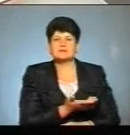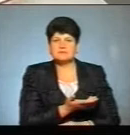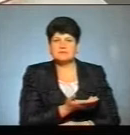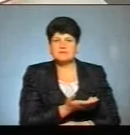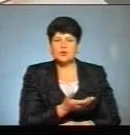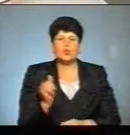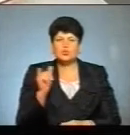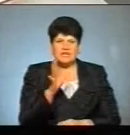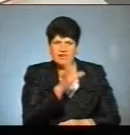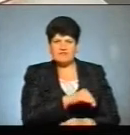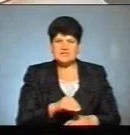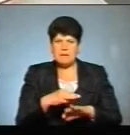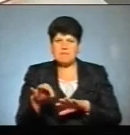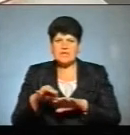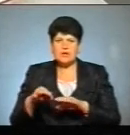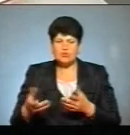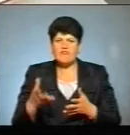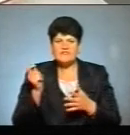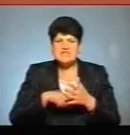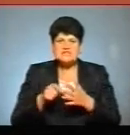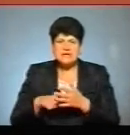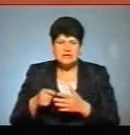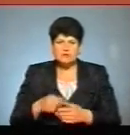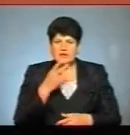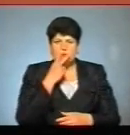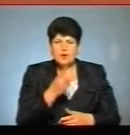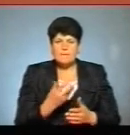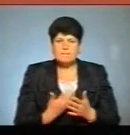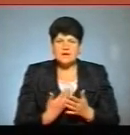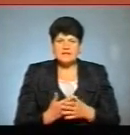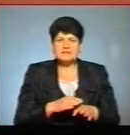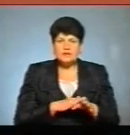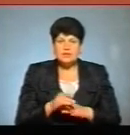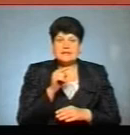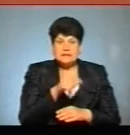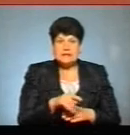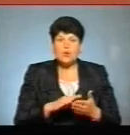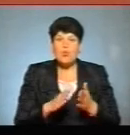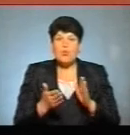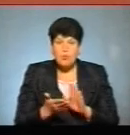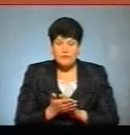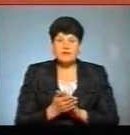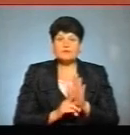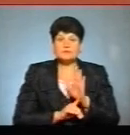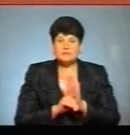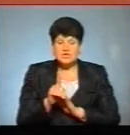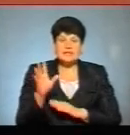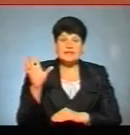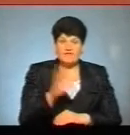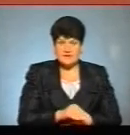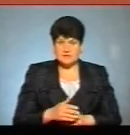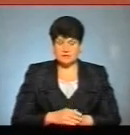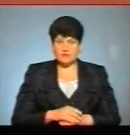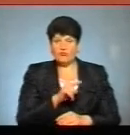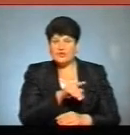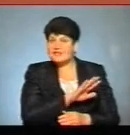всіх манікюри, ну, а все закрито. Вони самі не показують приклад виконання тих умов, які вони запровадили для всіх. Вони не